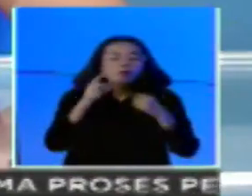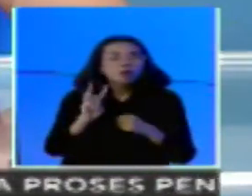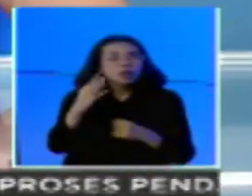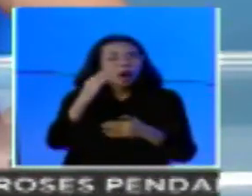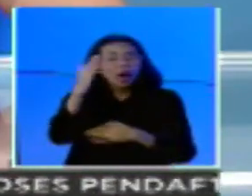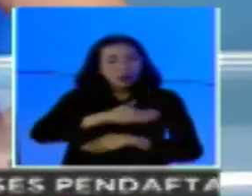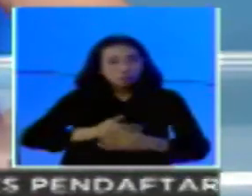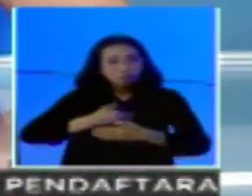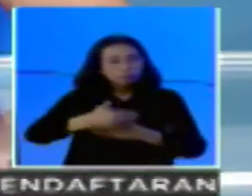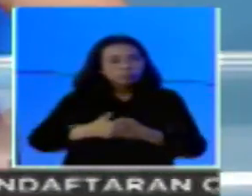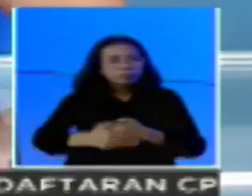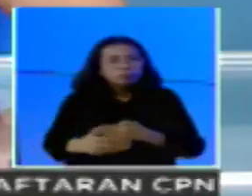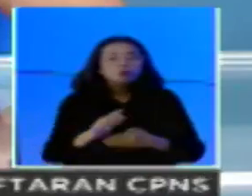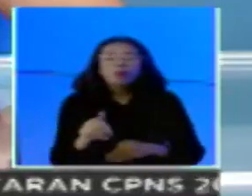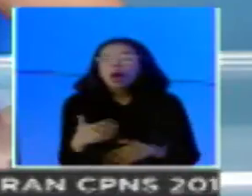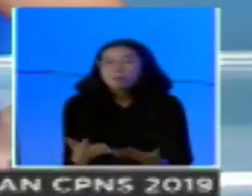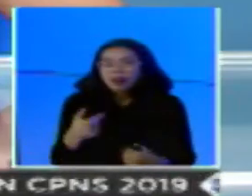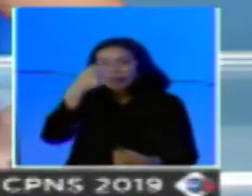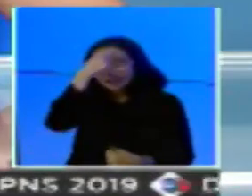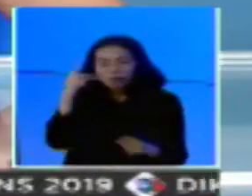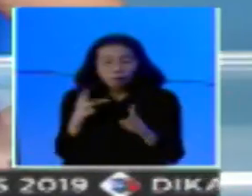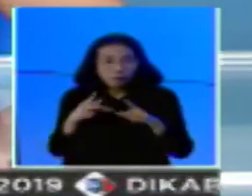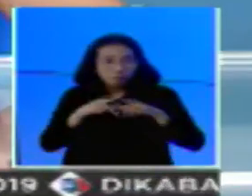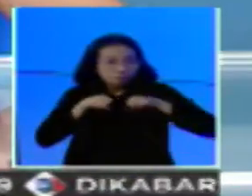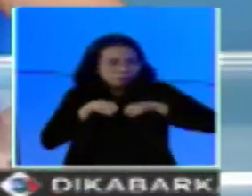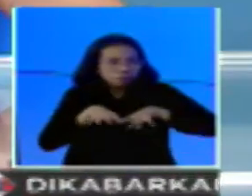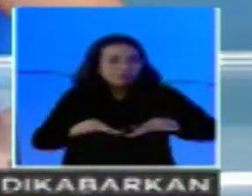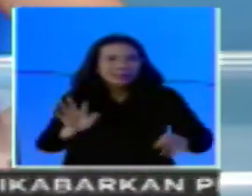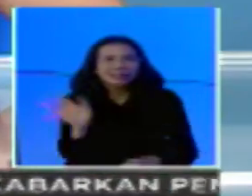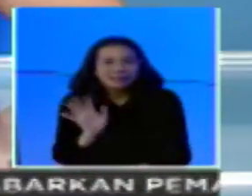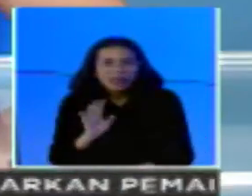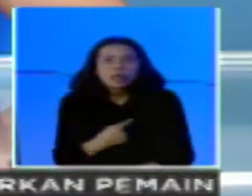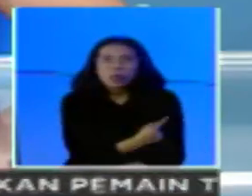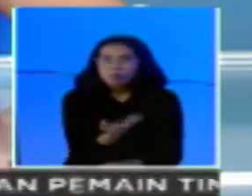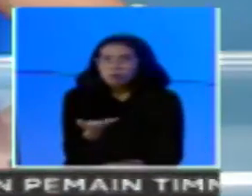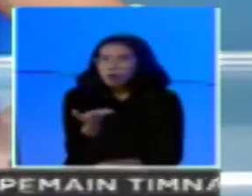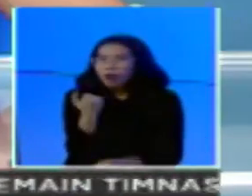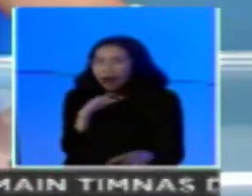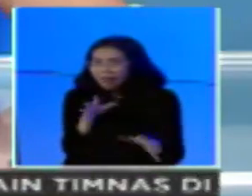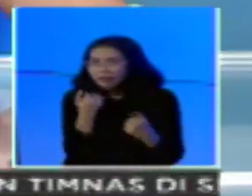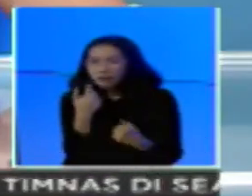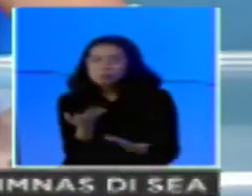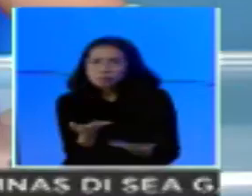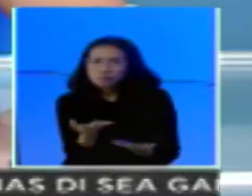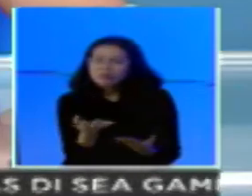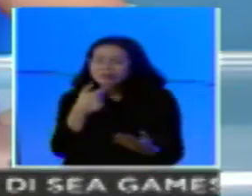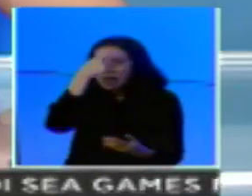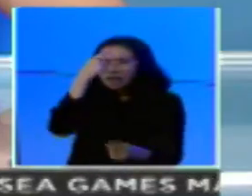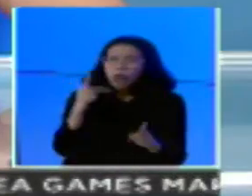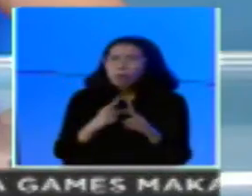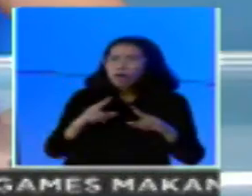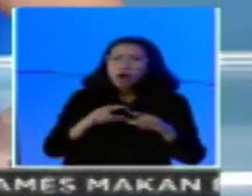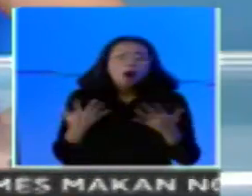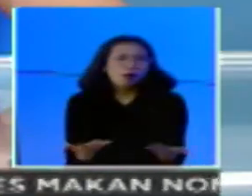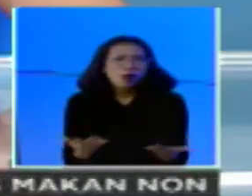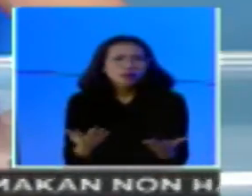selama 3 hari guna mencegah penularan hepatitis A kian meluas. Dan kami akan ajak Anda mengenal apa itu penyakit hepatitis